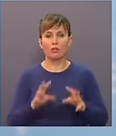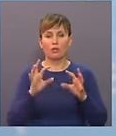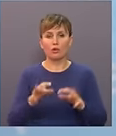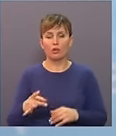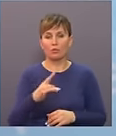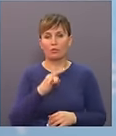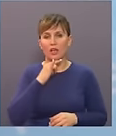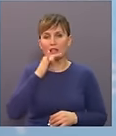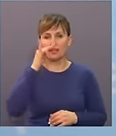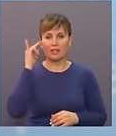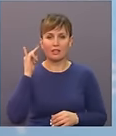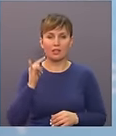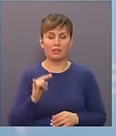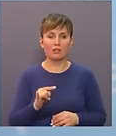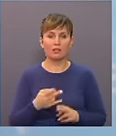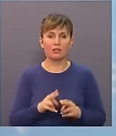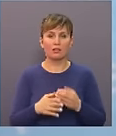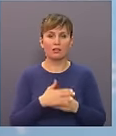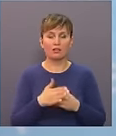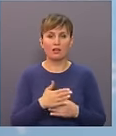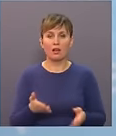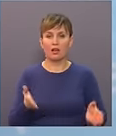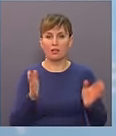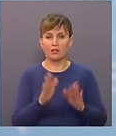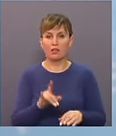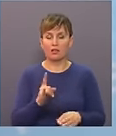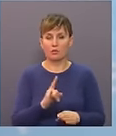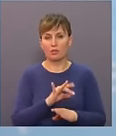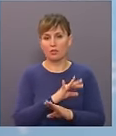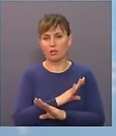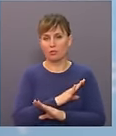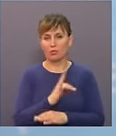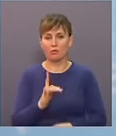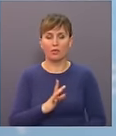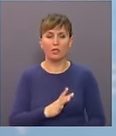Казахстан, квалифицируется как оставление в опасности, повлекшее смерть новорожденного.